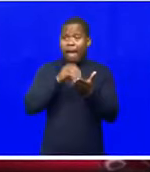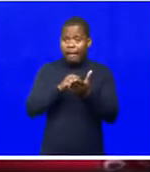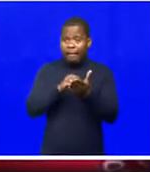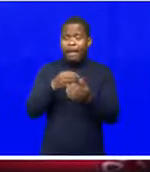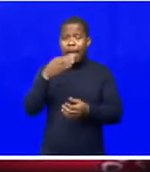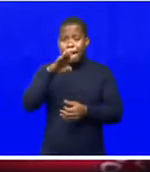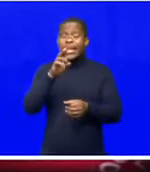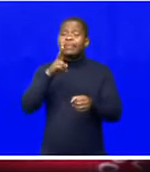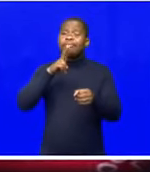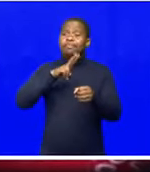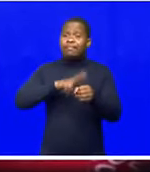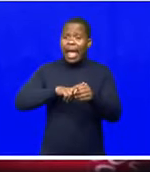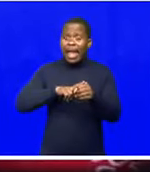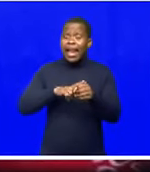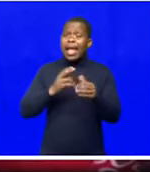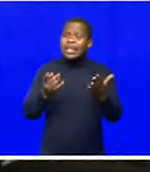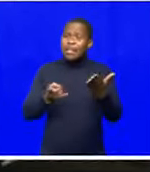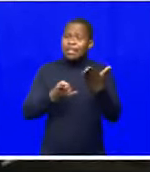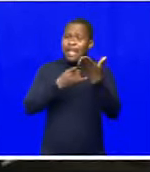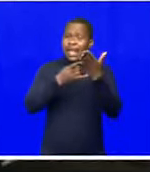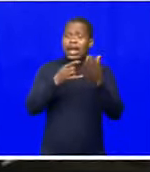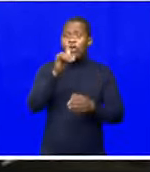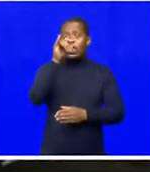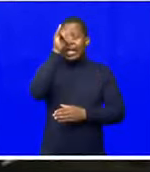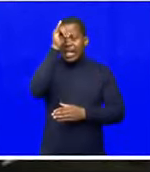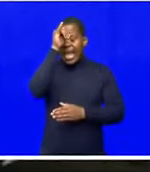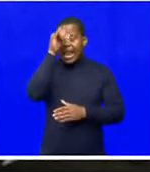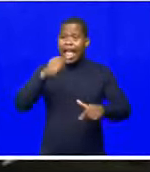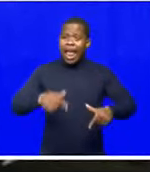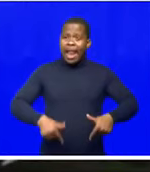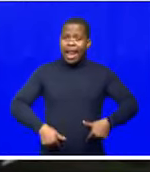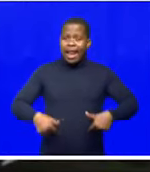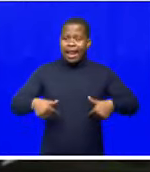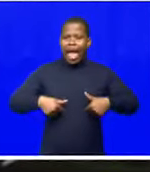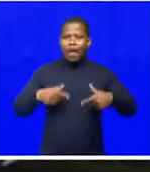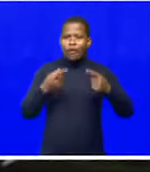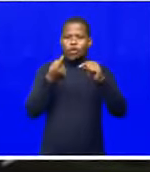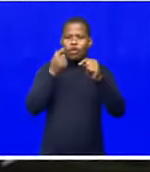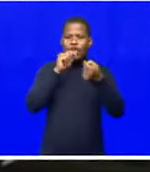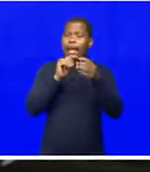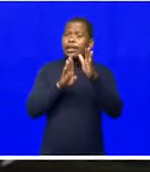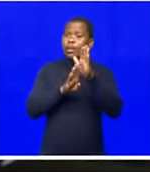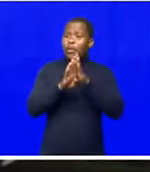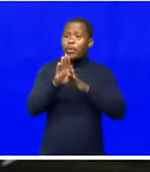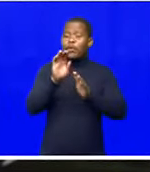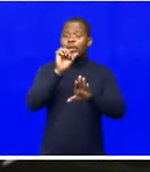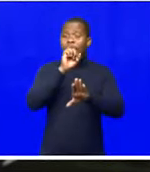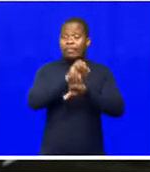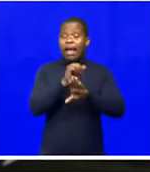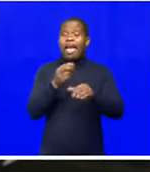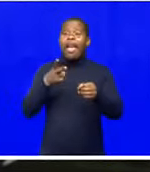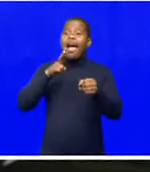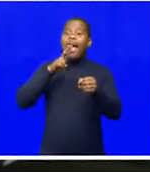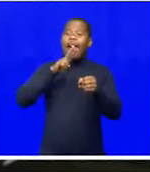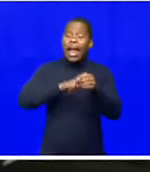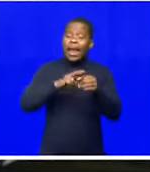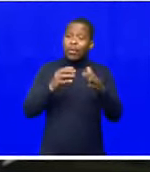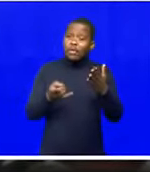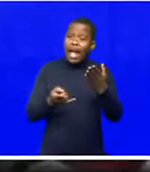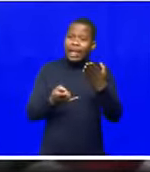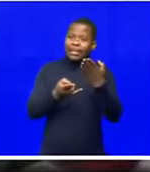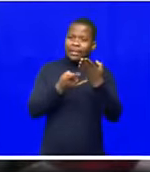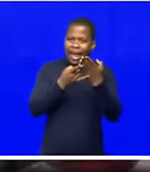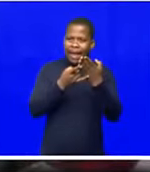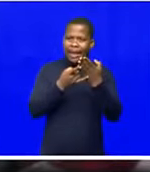njani ekuthenini impilo yakhe ingashintsha for the better. Angafaka njani isandla lesiyembili